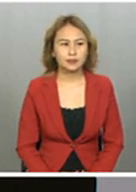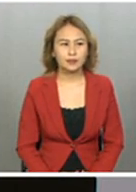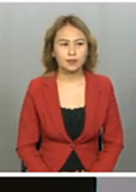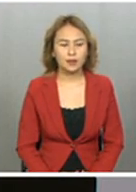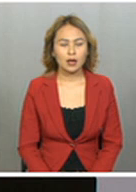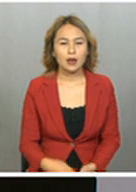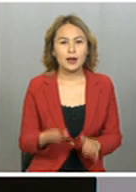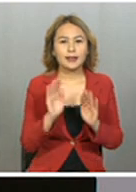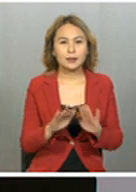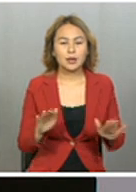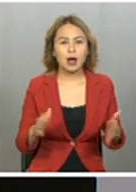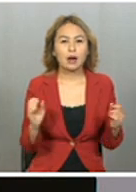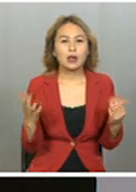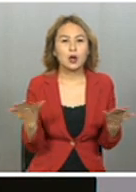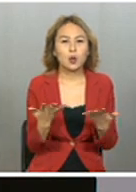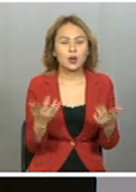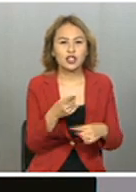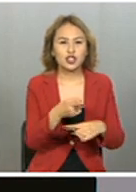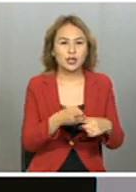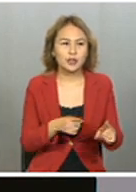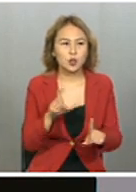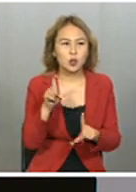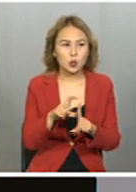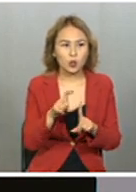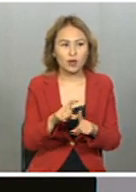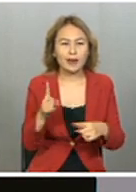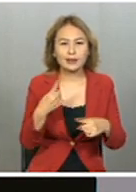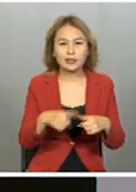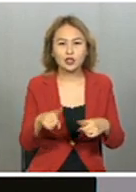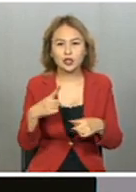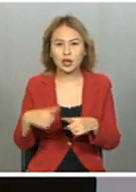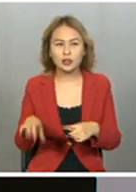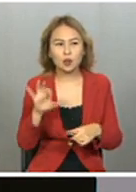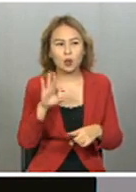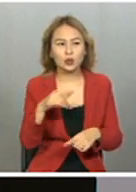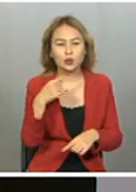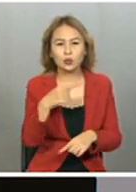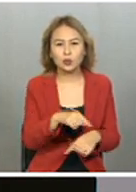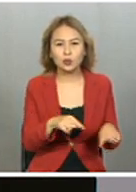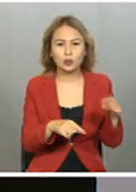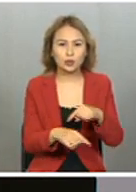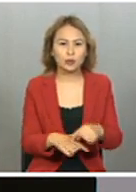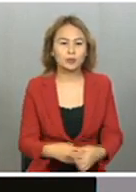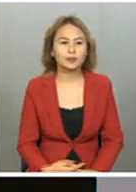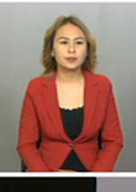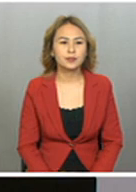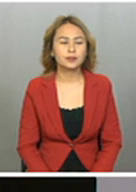Ребята, а какой частью слова отличаются эти слова друг от друга?